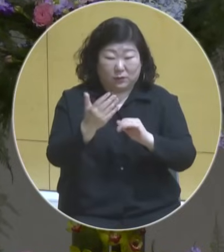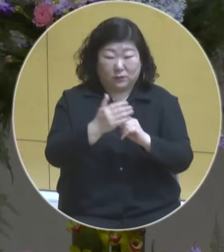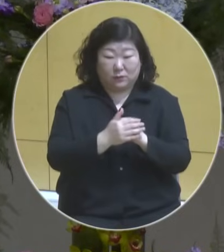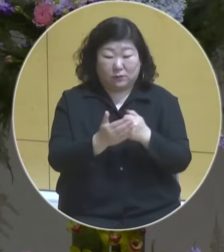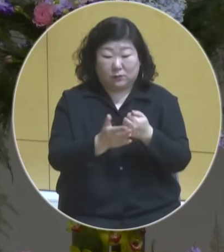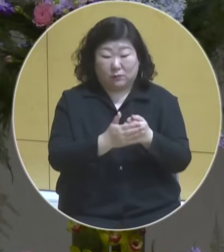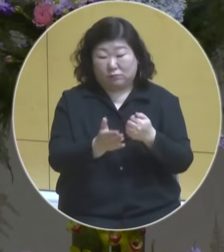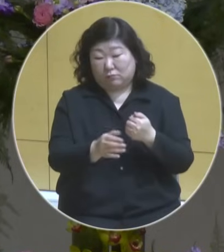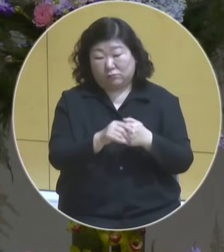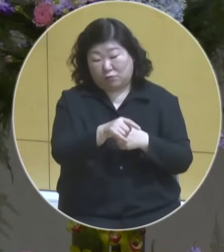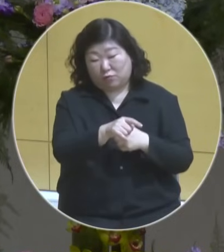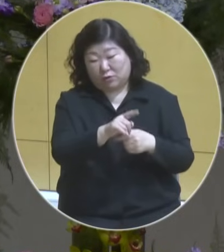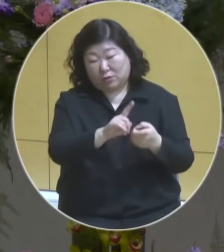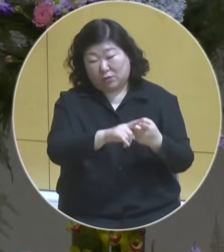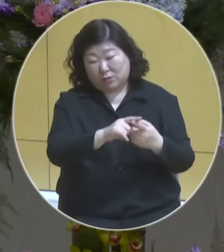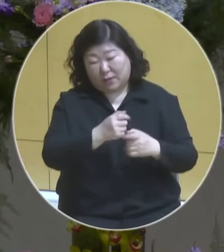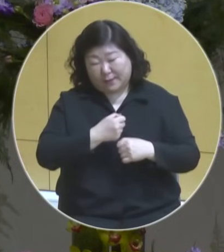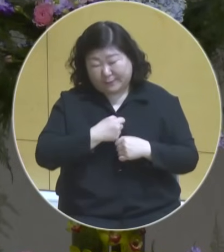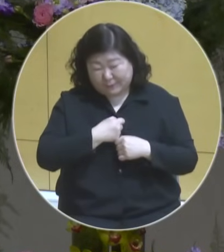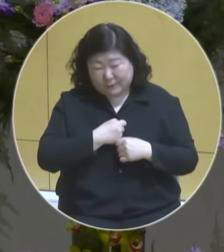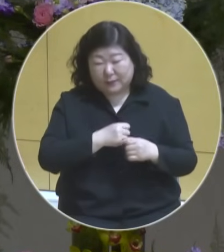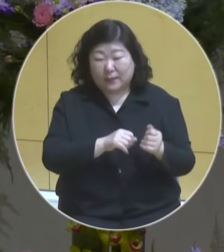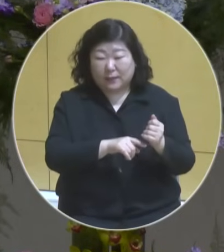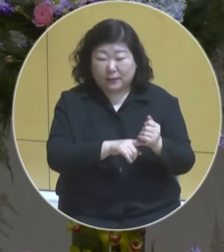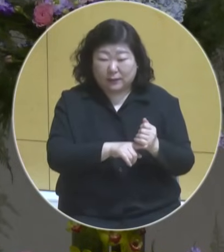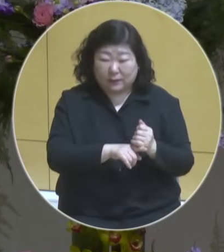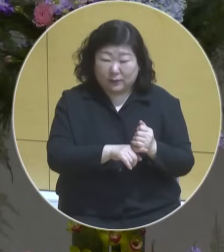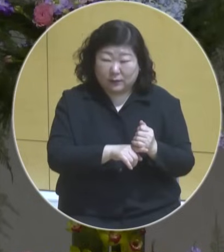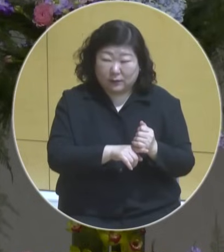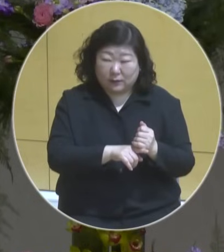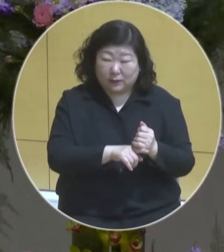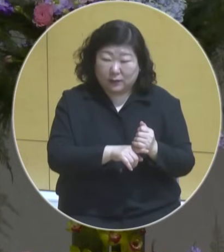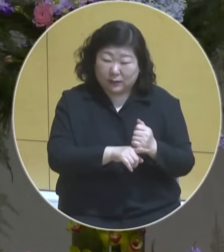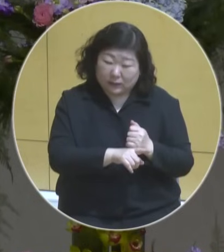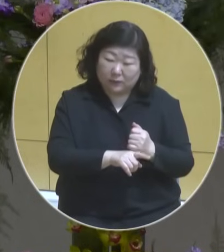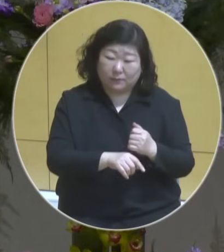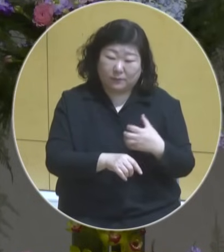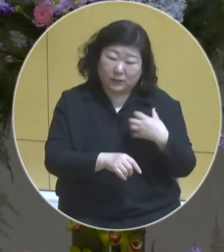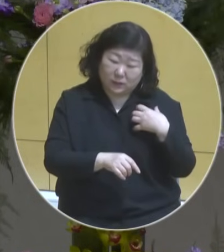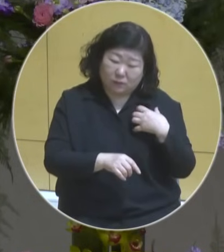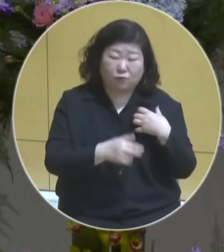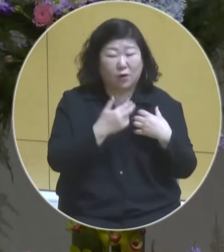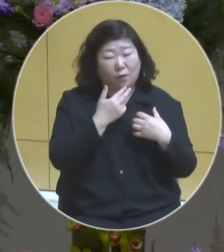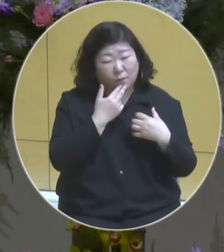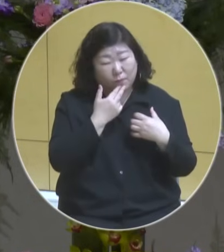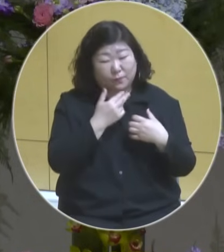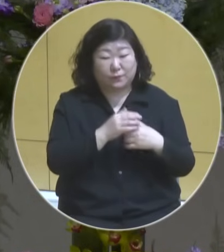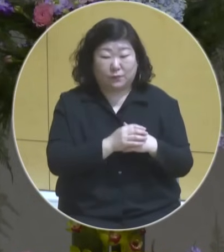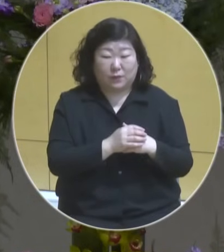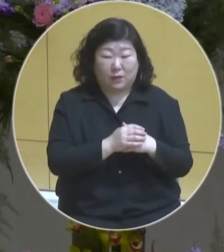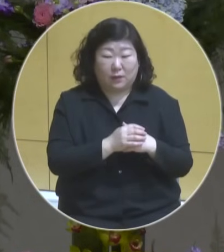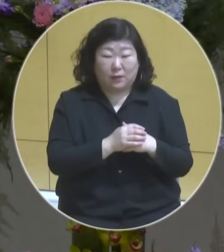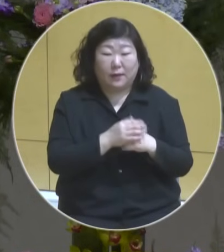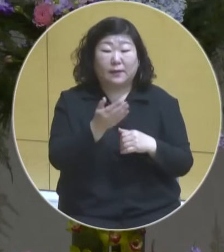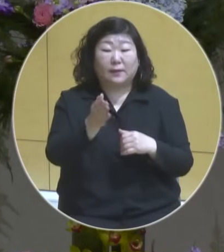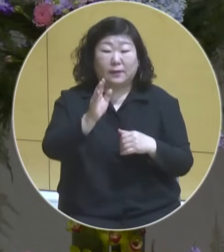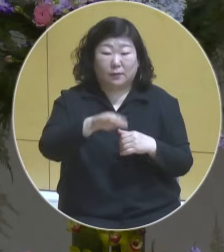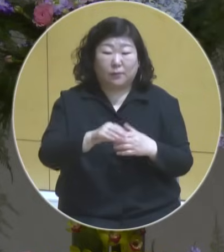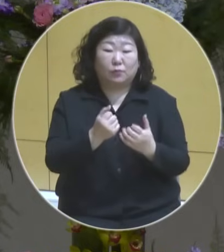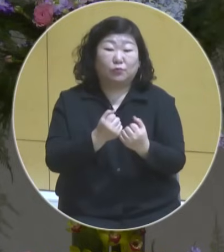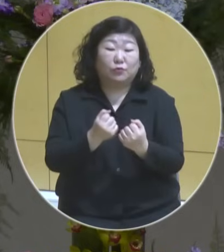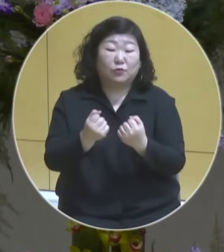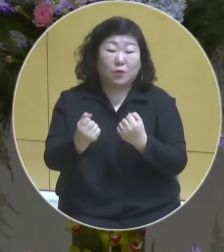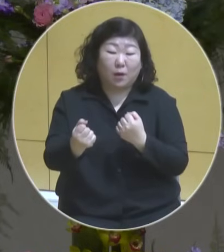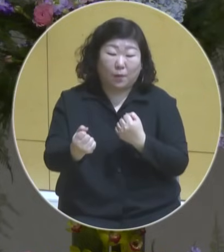그것을 지키거나 그렇게 할 의무나 또 그런 어떤 강박감을 가질 필요는 없지만 그럼에도